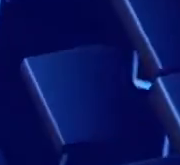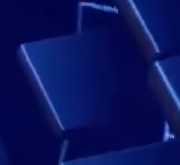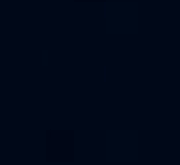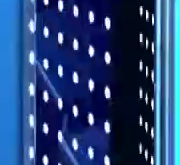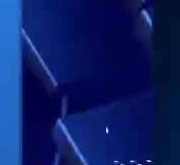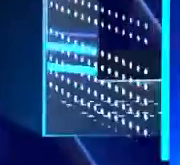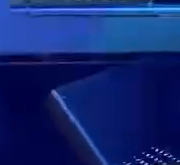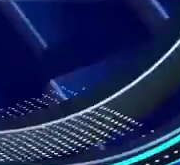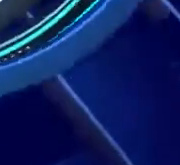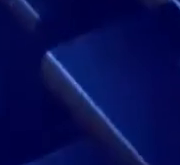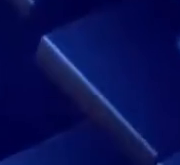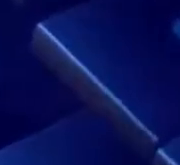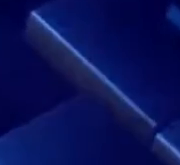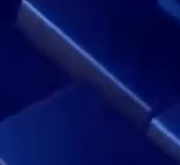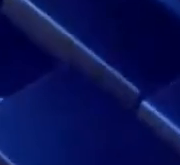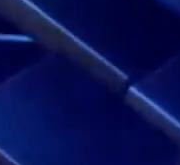Hai